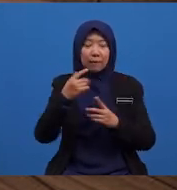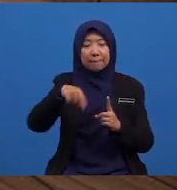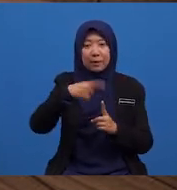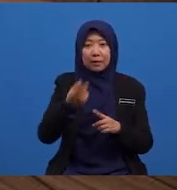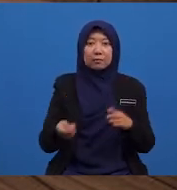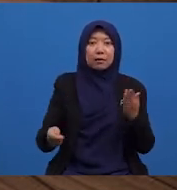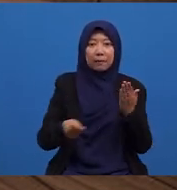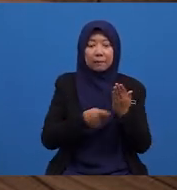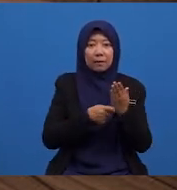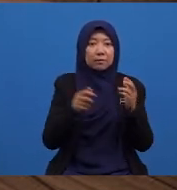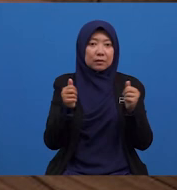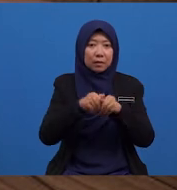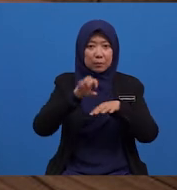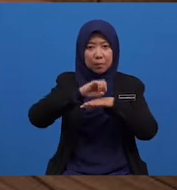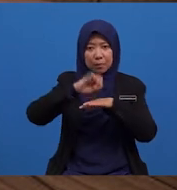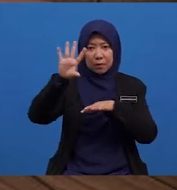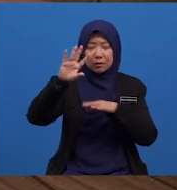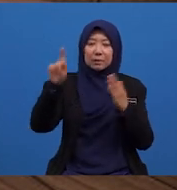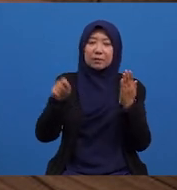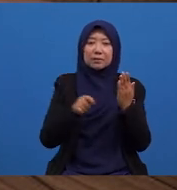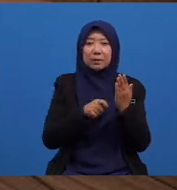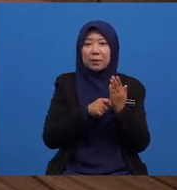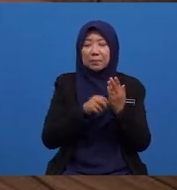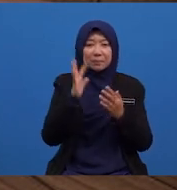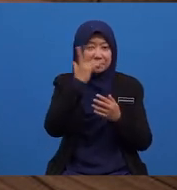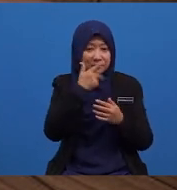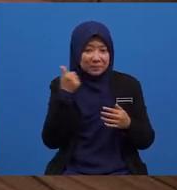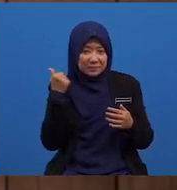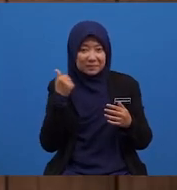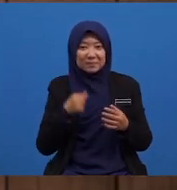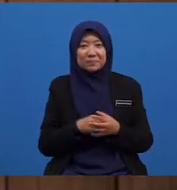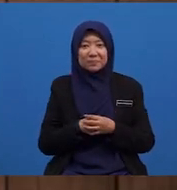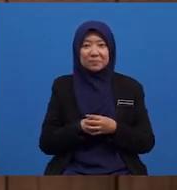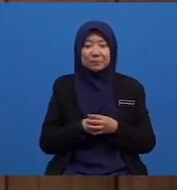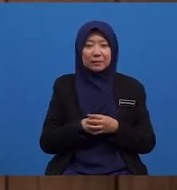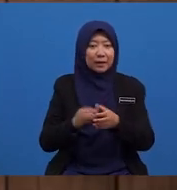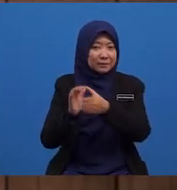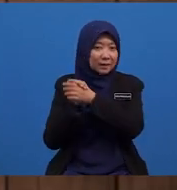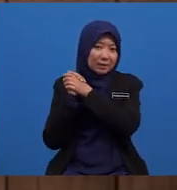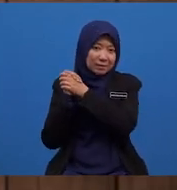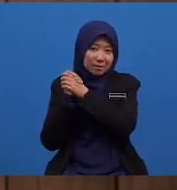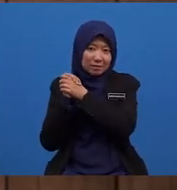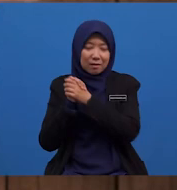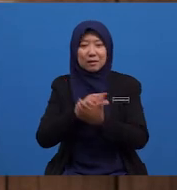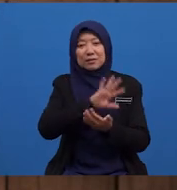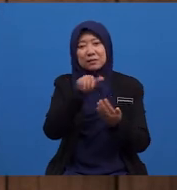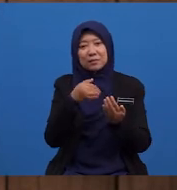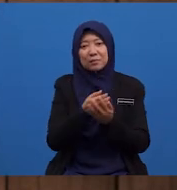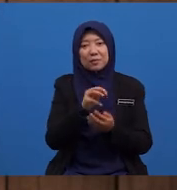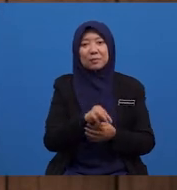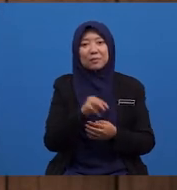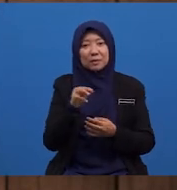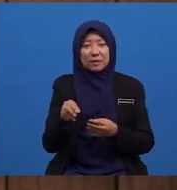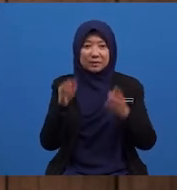Apabila ditambah dengan permata, bertambah serinya. Tahniah cikgu ucapkan kepada semua